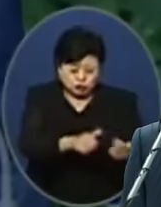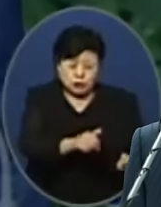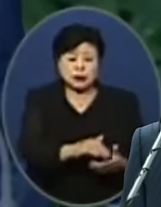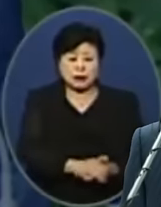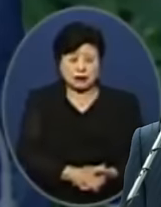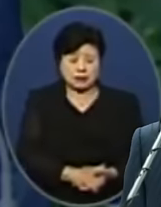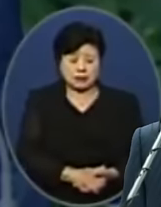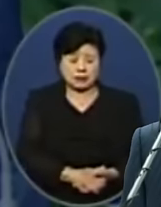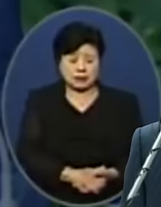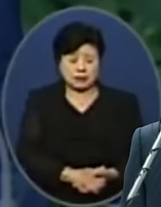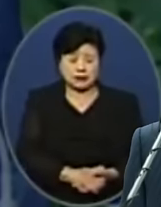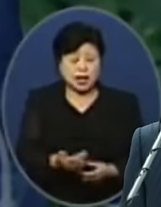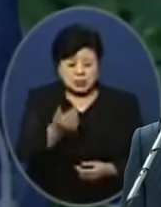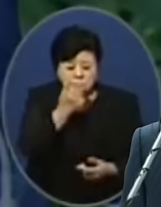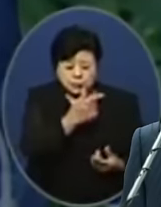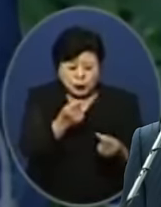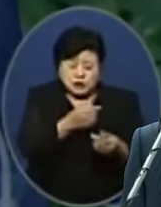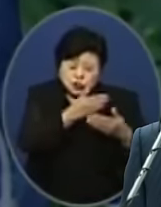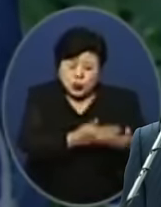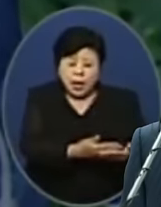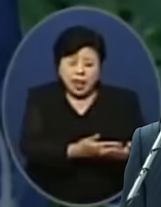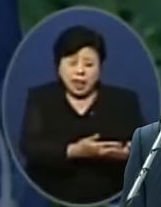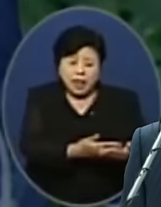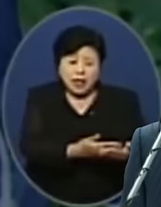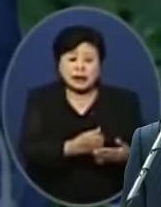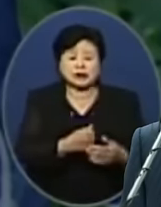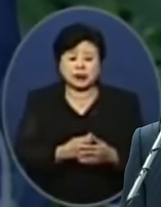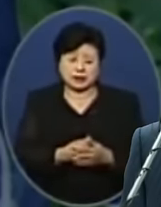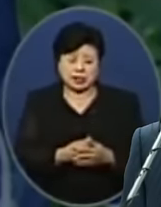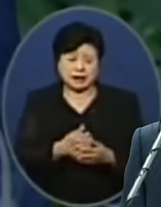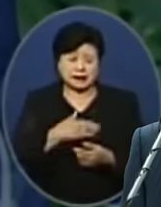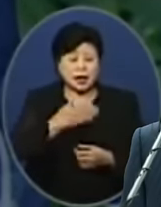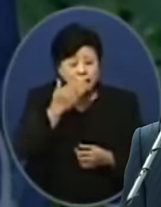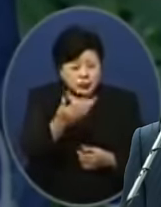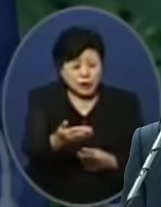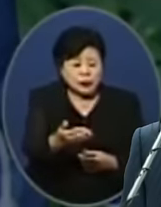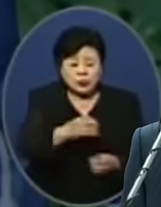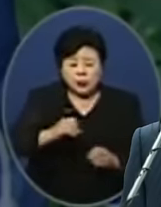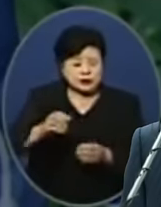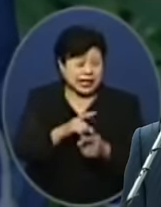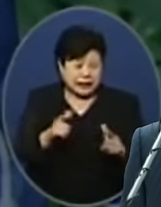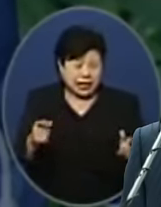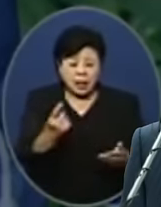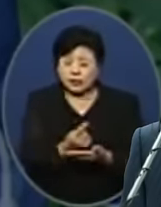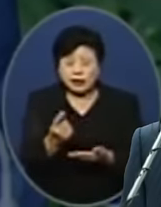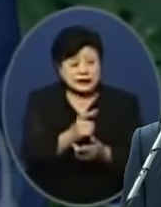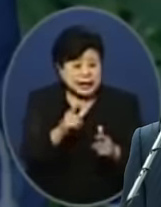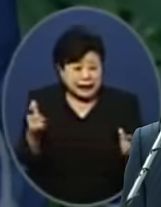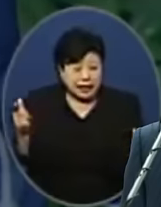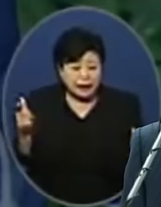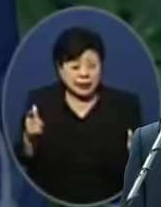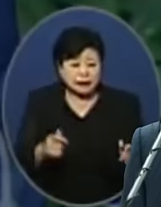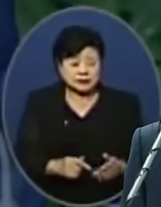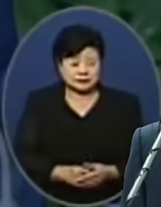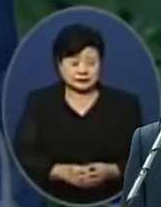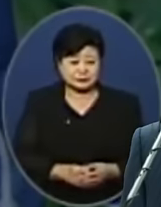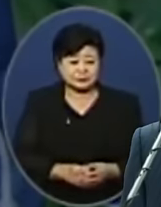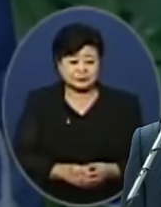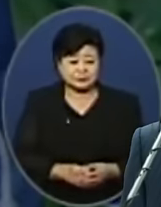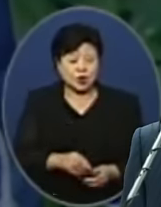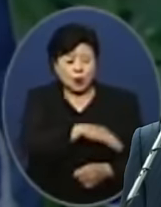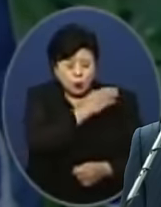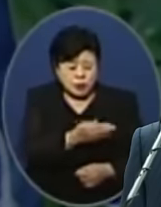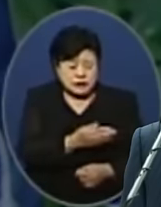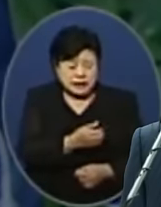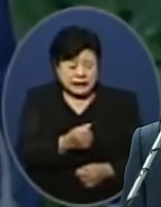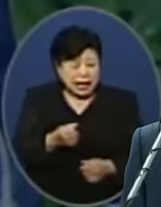않느냐. 내 생명같이 귀하고 그 때문에 내가 너를 버리지 않냐고 떠나지 않냐고 하늘과 땅의 모든 권세를